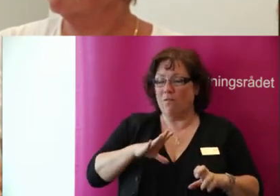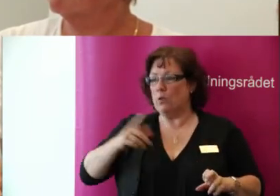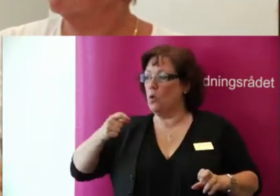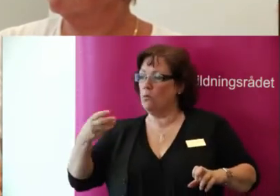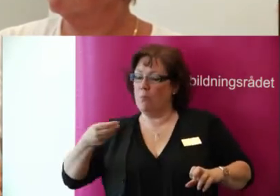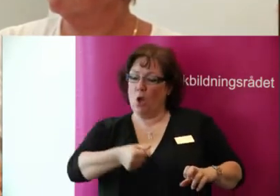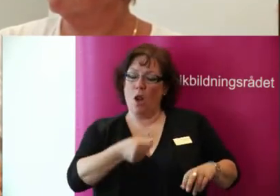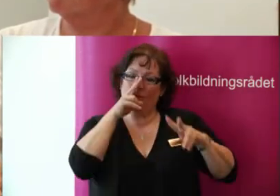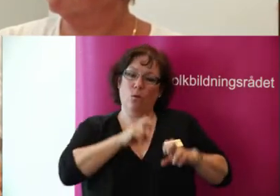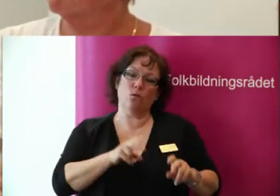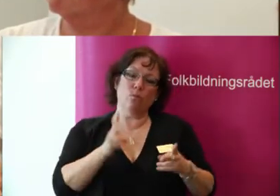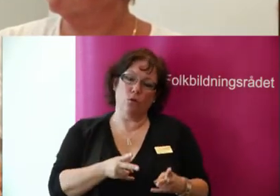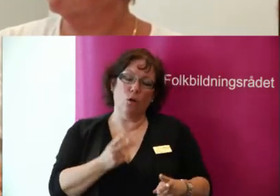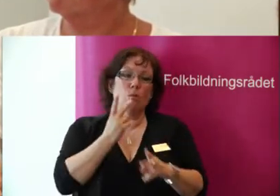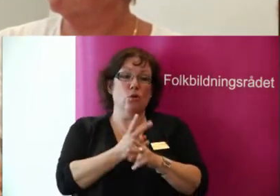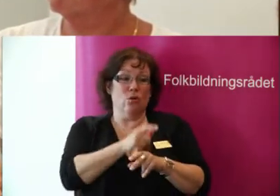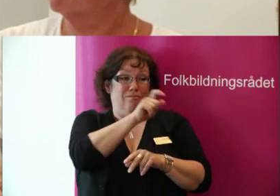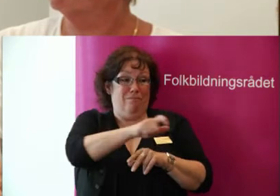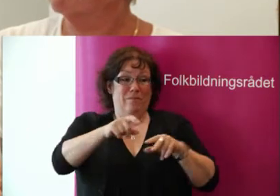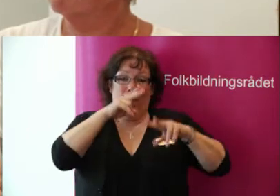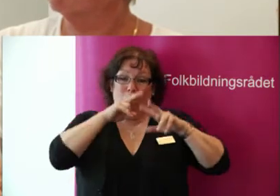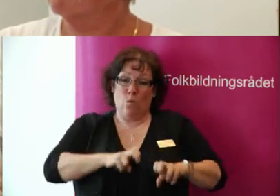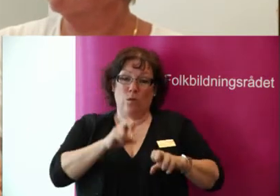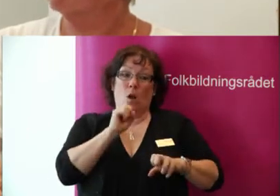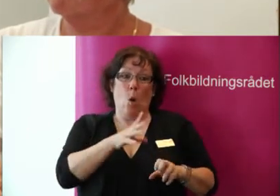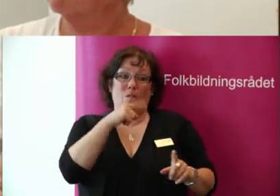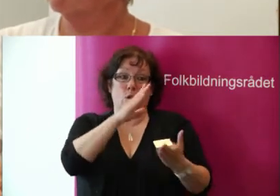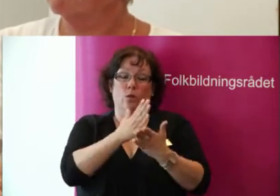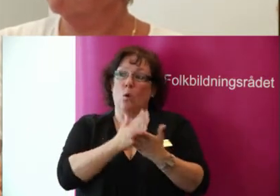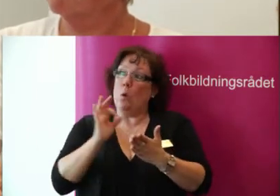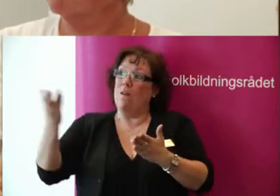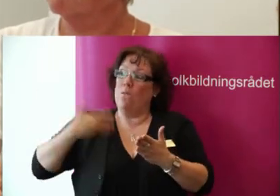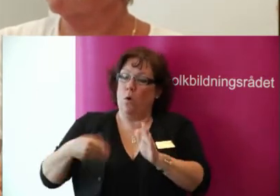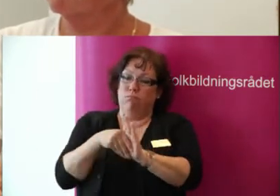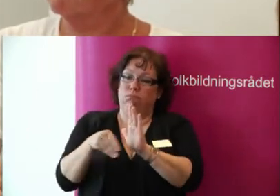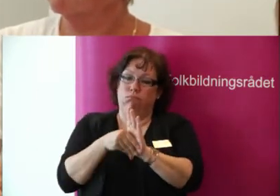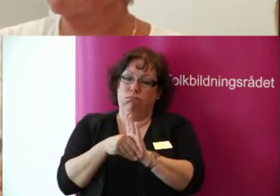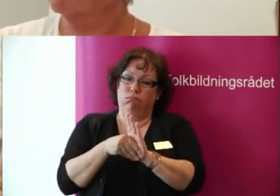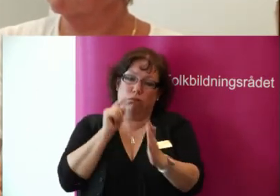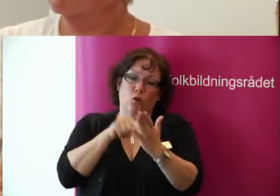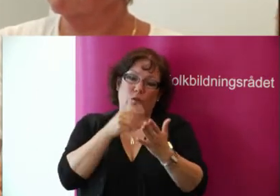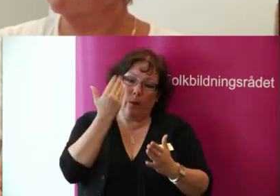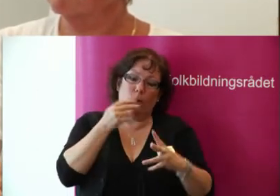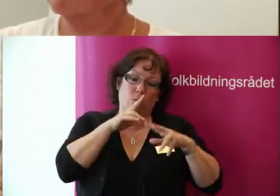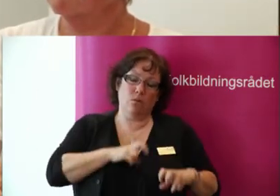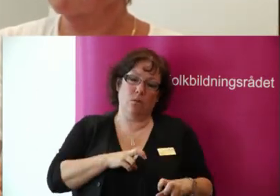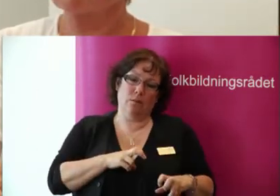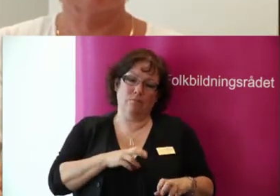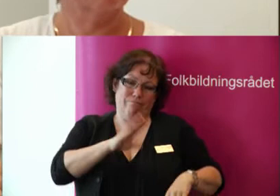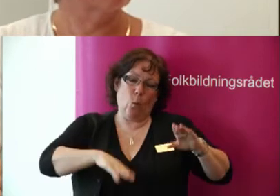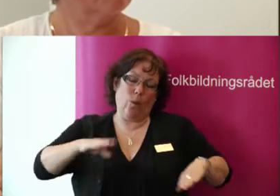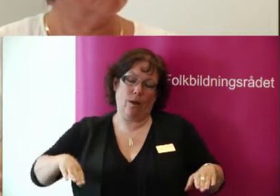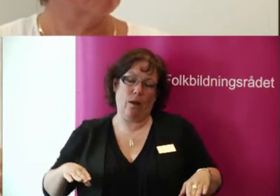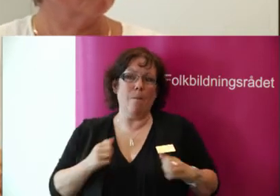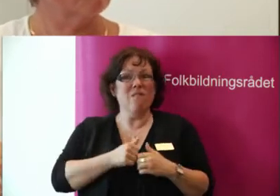hur lyckas de som forskar om folkhögskola just få fram resurser kring det. Så att det går lite upp och ner så, men ändå förhållandevis